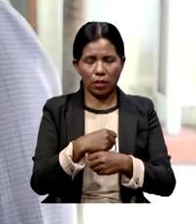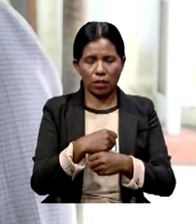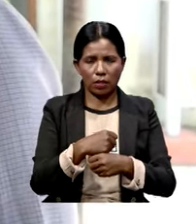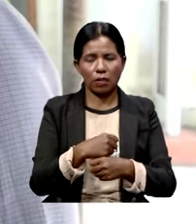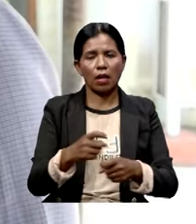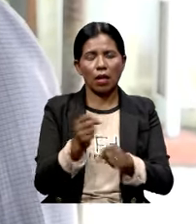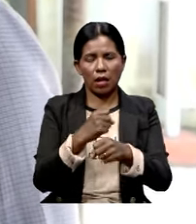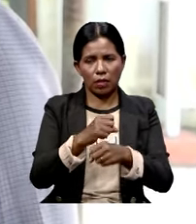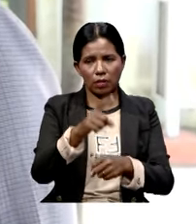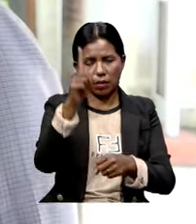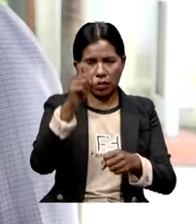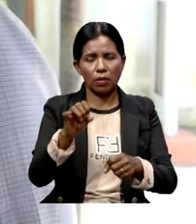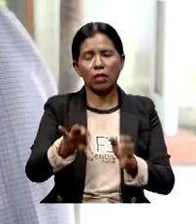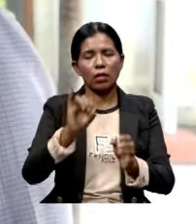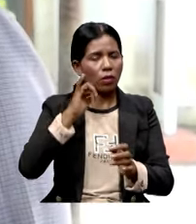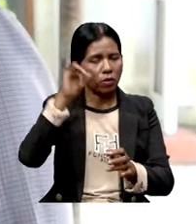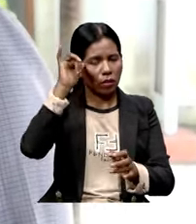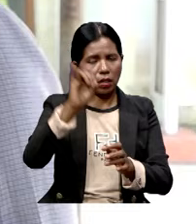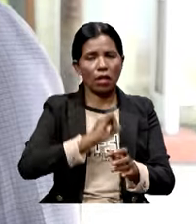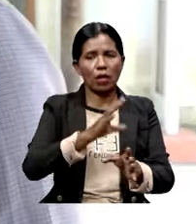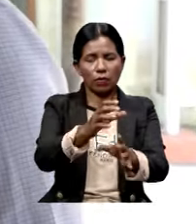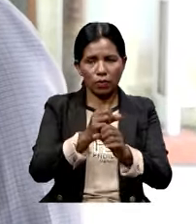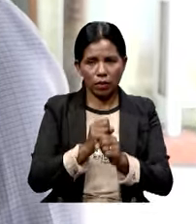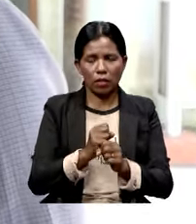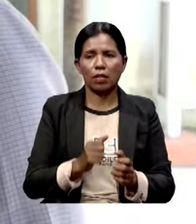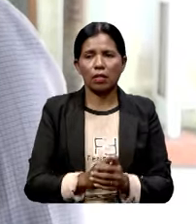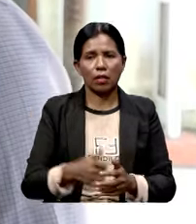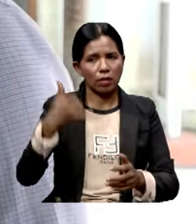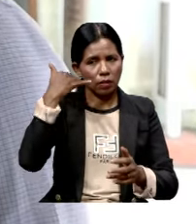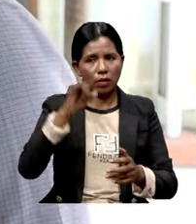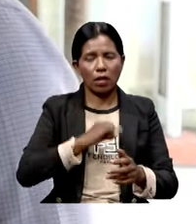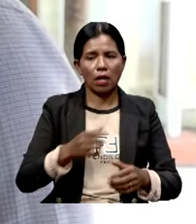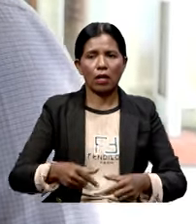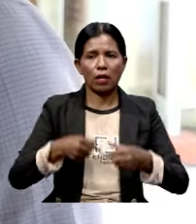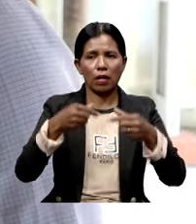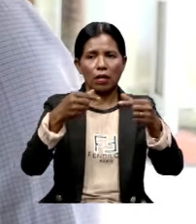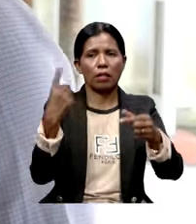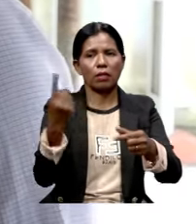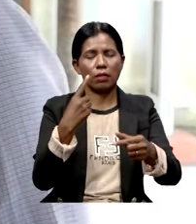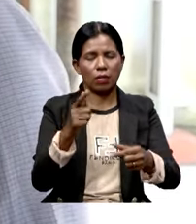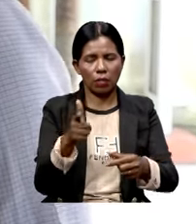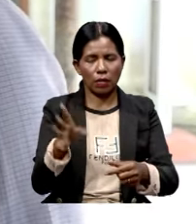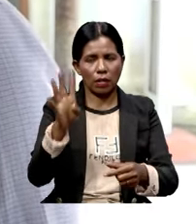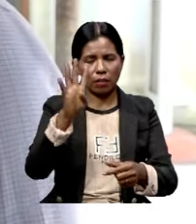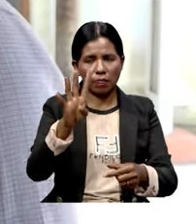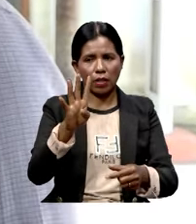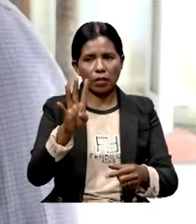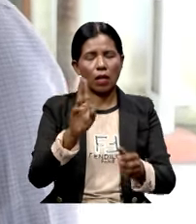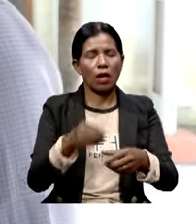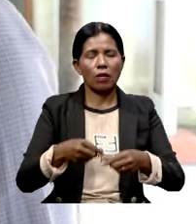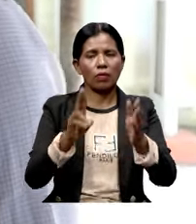examinação, e orsei ka foti e hawatete basira den katak telefone ne au fo permanente 24 horas au fo